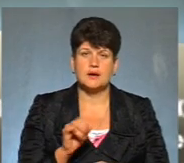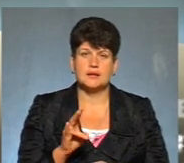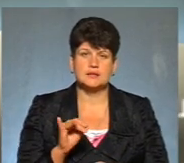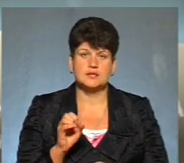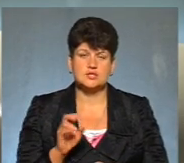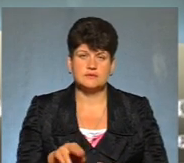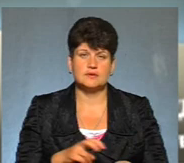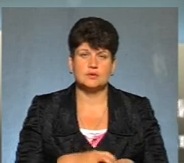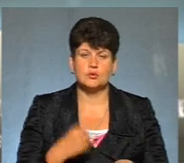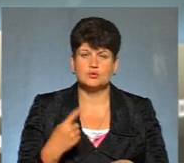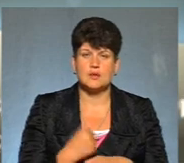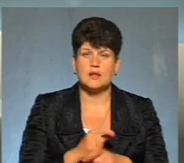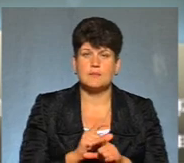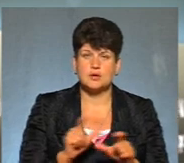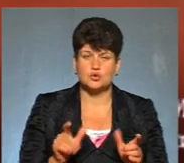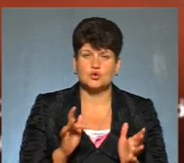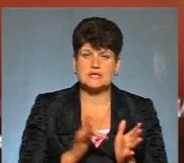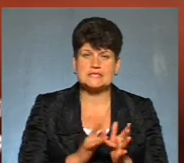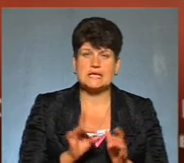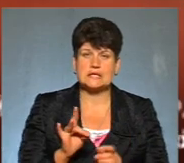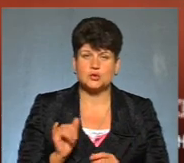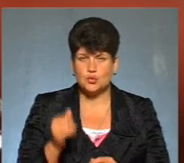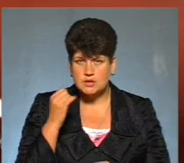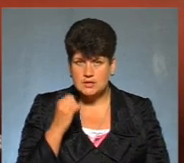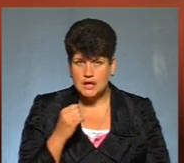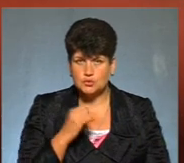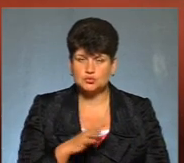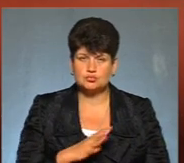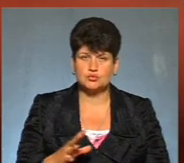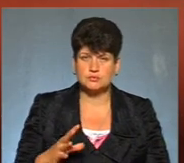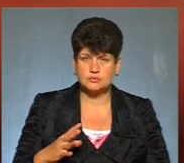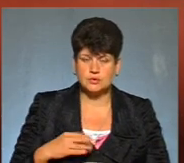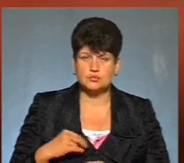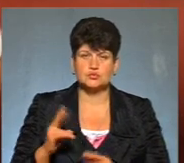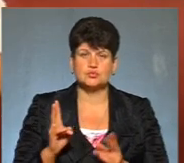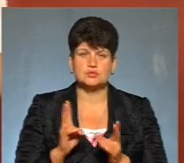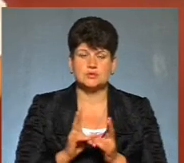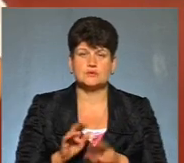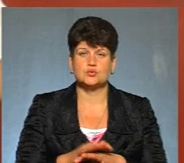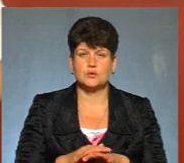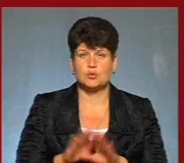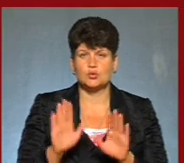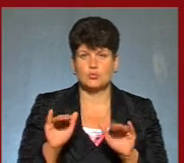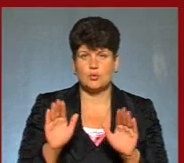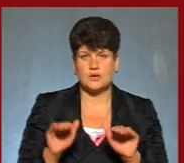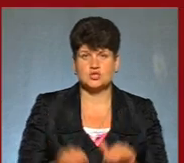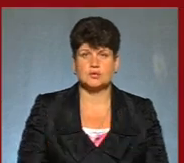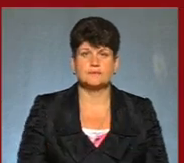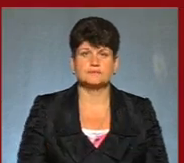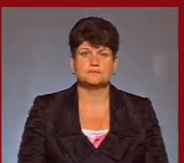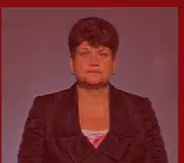епідеміолог Тернопільського обласного лабораторного центру. Я вам дякую, що були з нами. Зустрінемося, як завжди, на Суспільному. До побачення. До побачення.